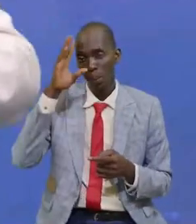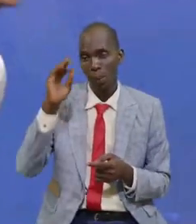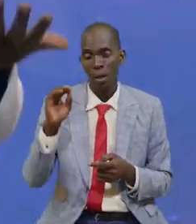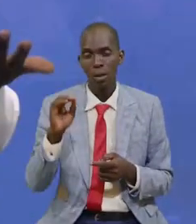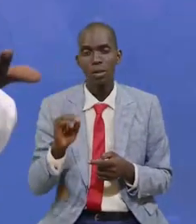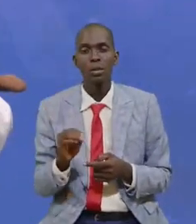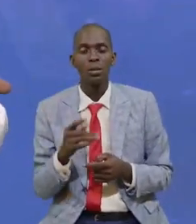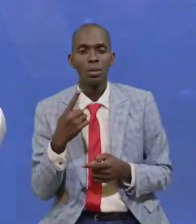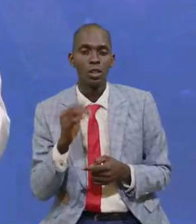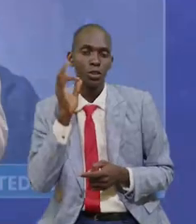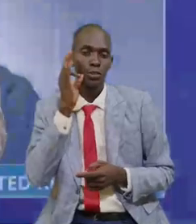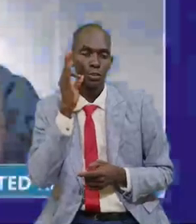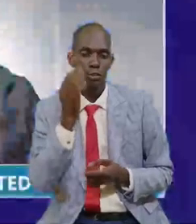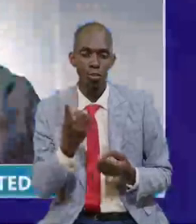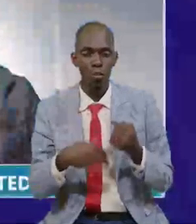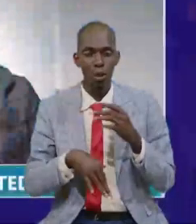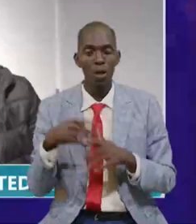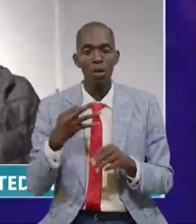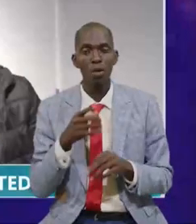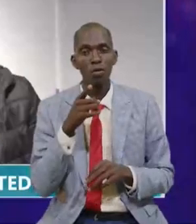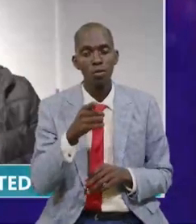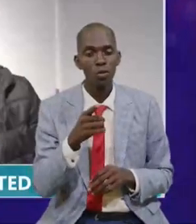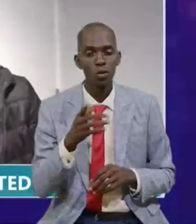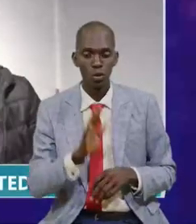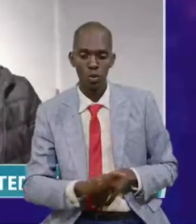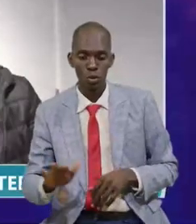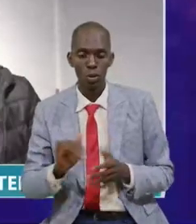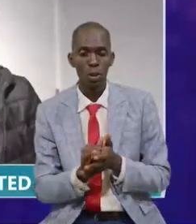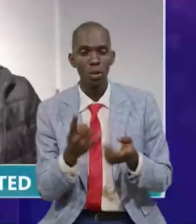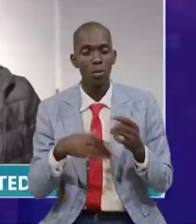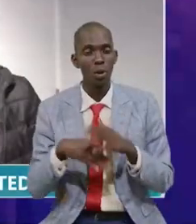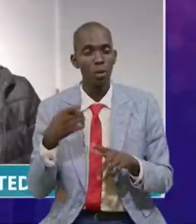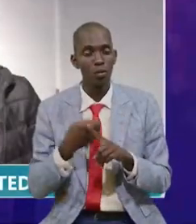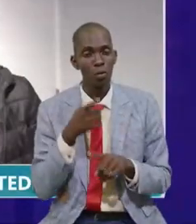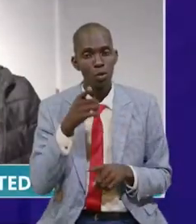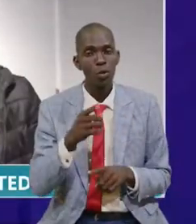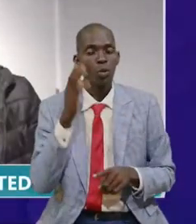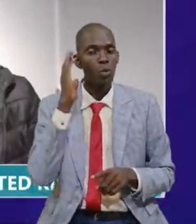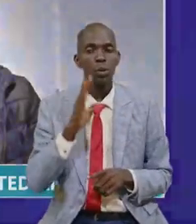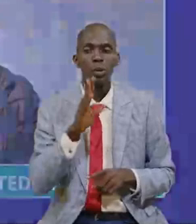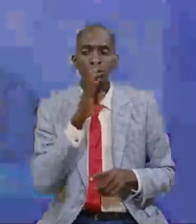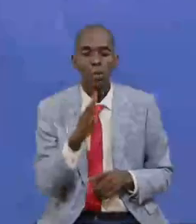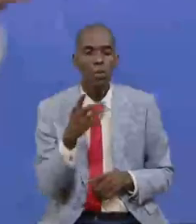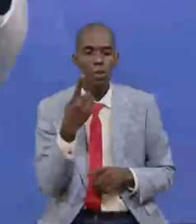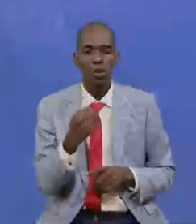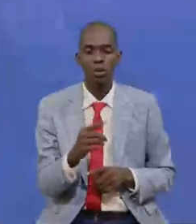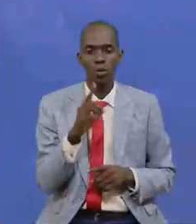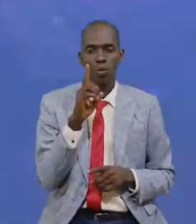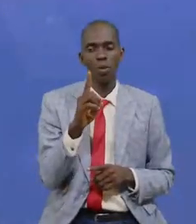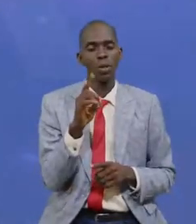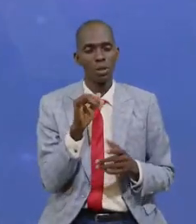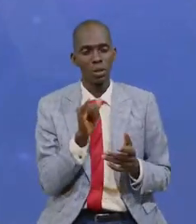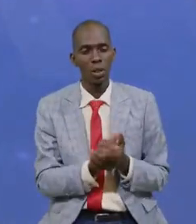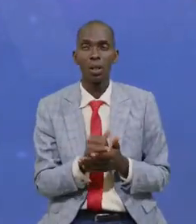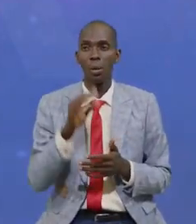fruit sortant de vous sera celui que l'homme l'a produit au